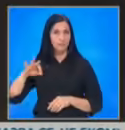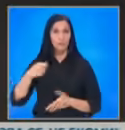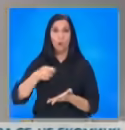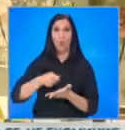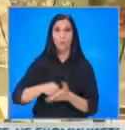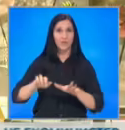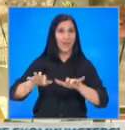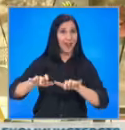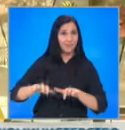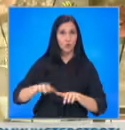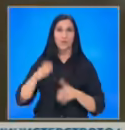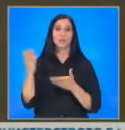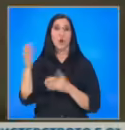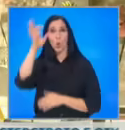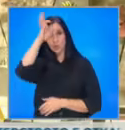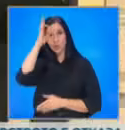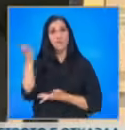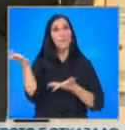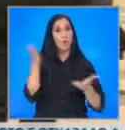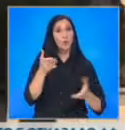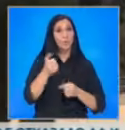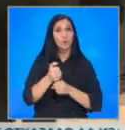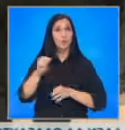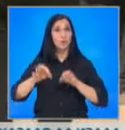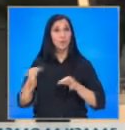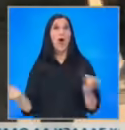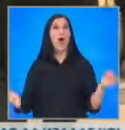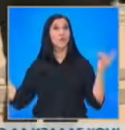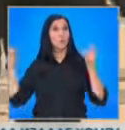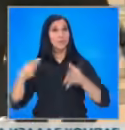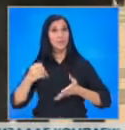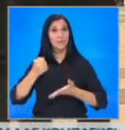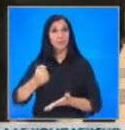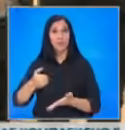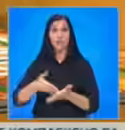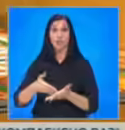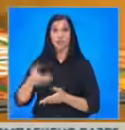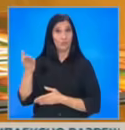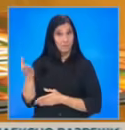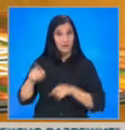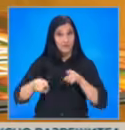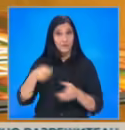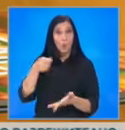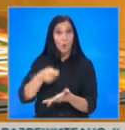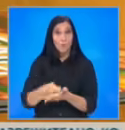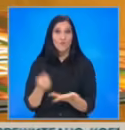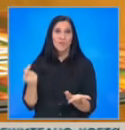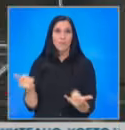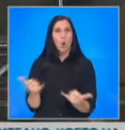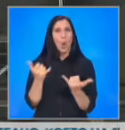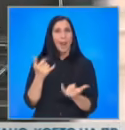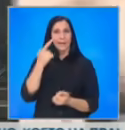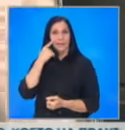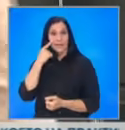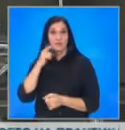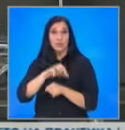електронни устройства за учениците и прикани депутатите да гласуват актуализацията на бюджета, защото от нея зависи купуването на по-щадящи тестове за